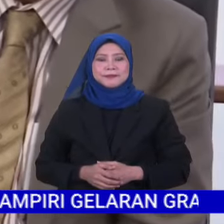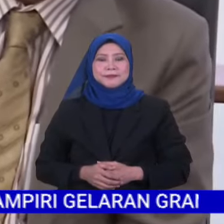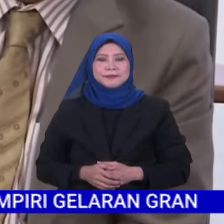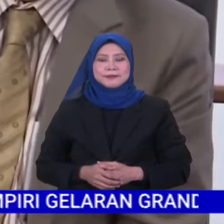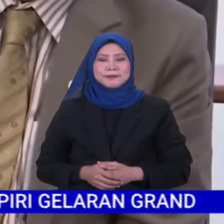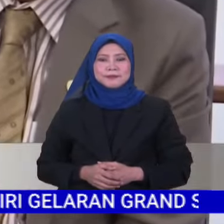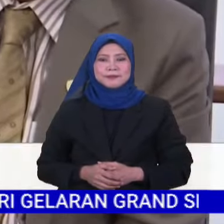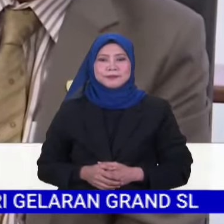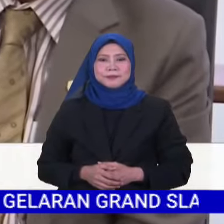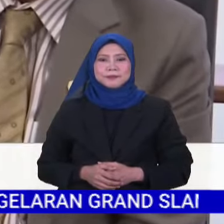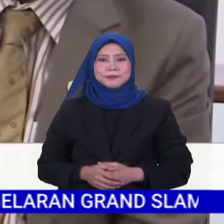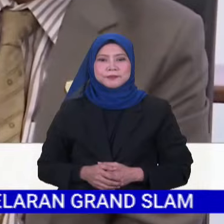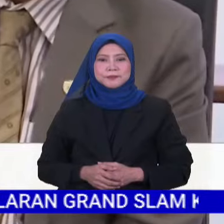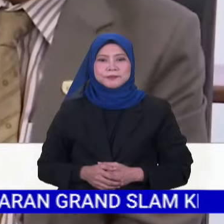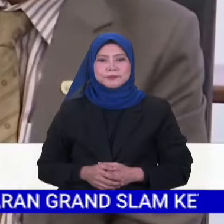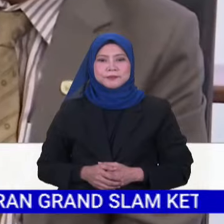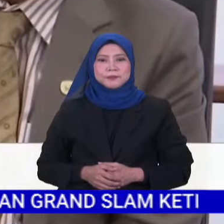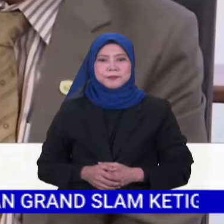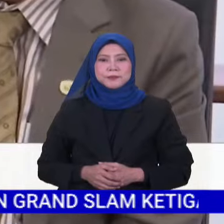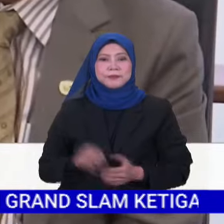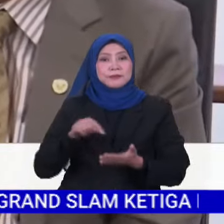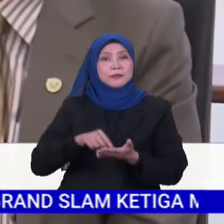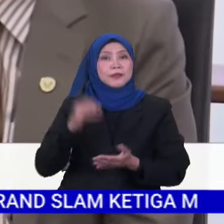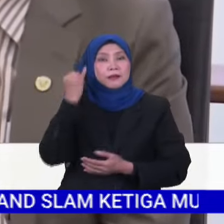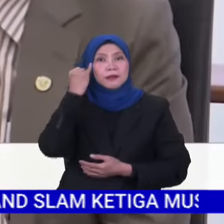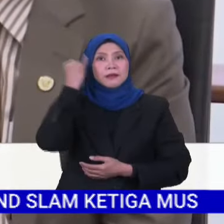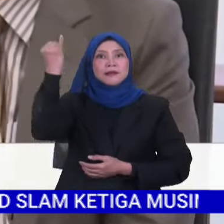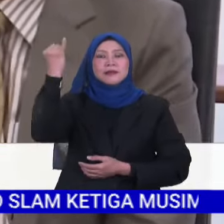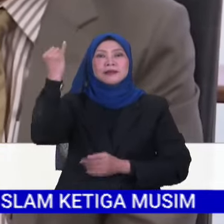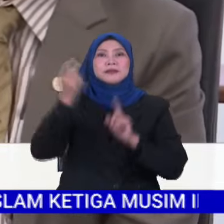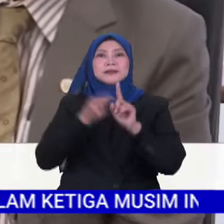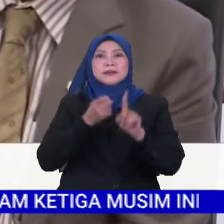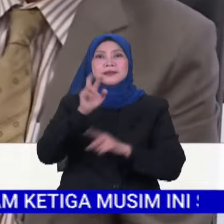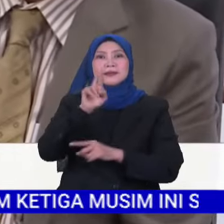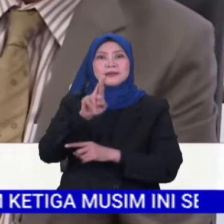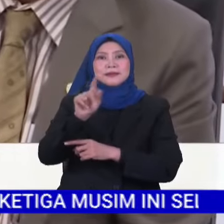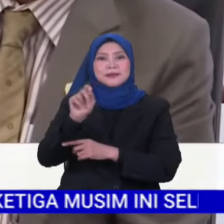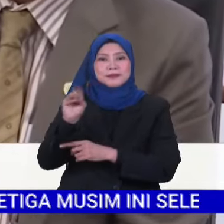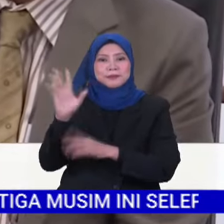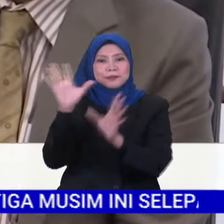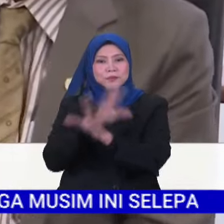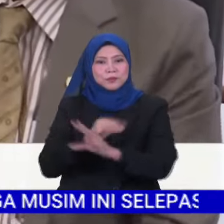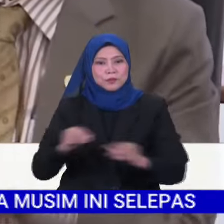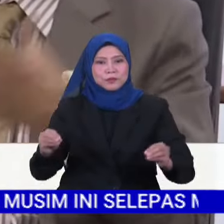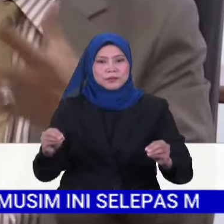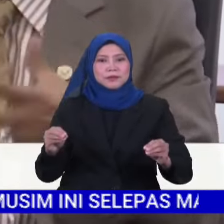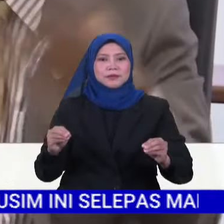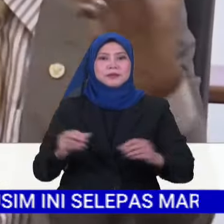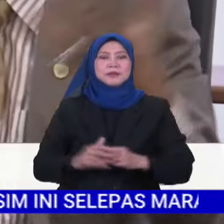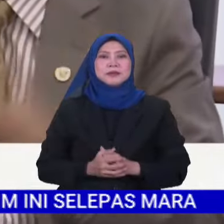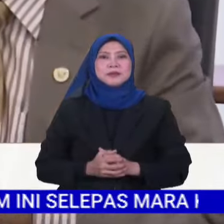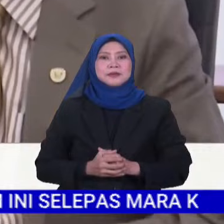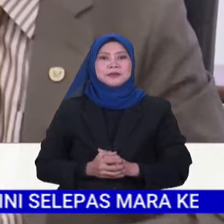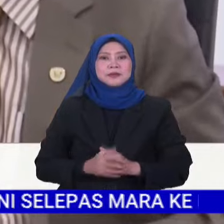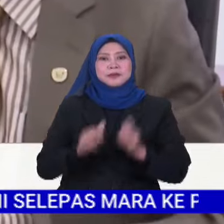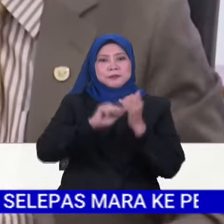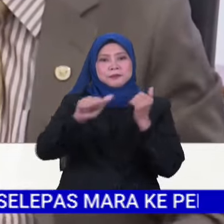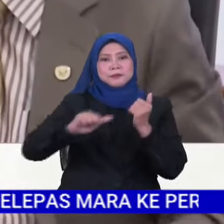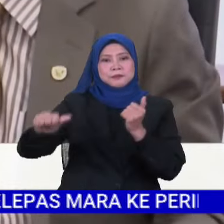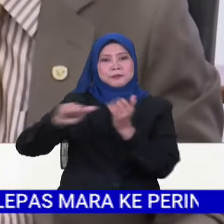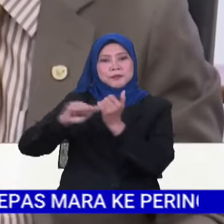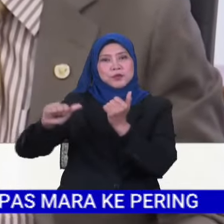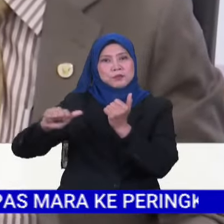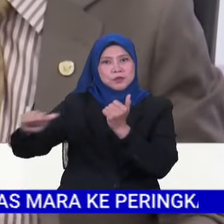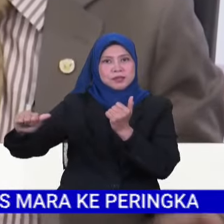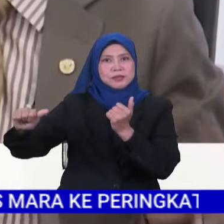merah Wah Ilham daripada ADM Shalawat dalam usaha kita untuk mempromosikan